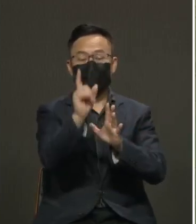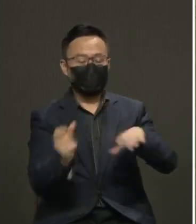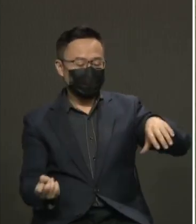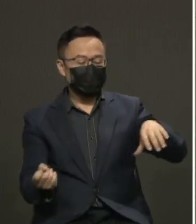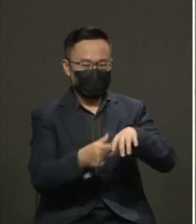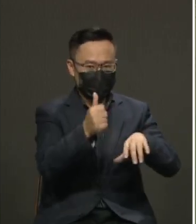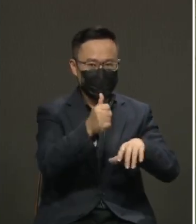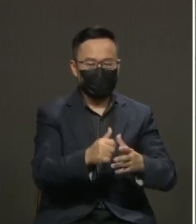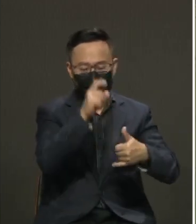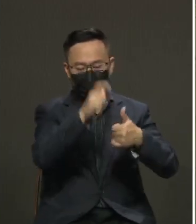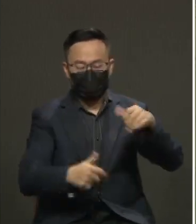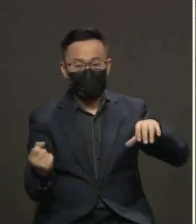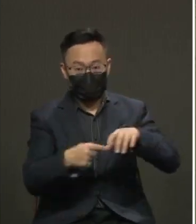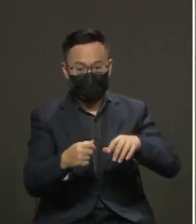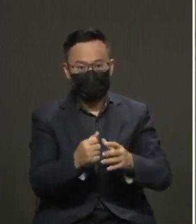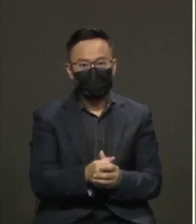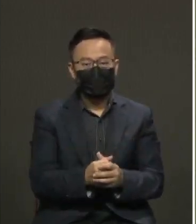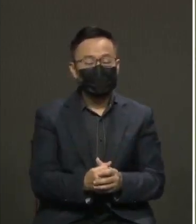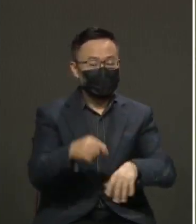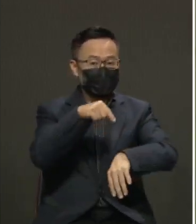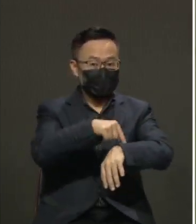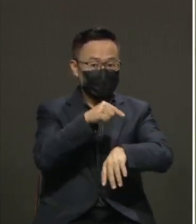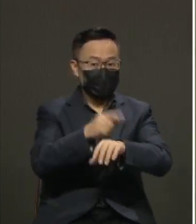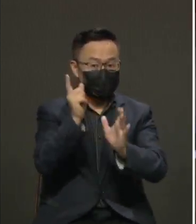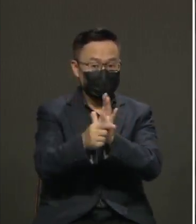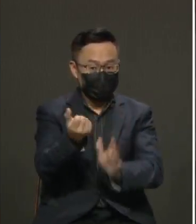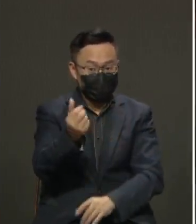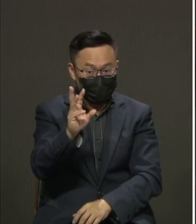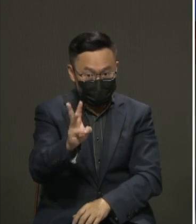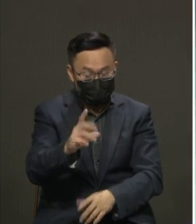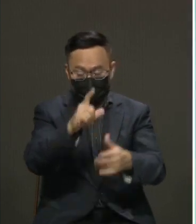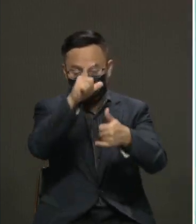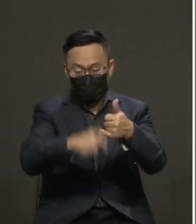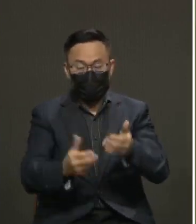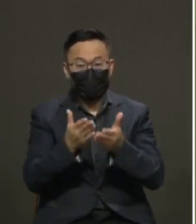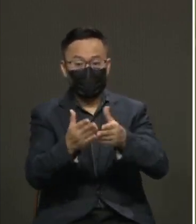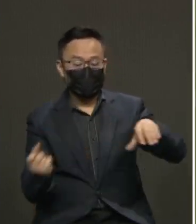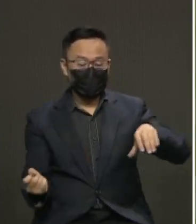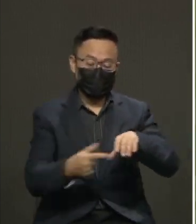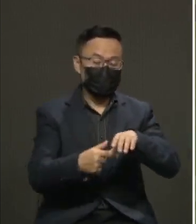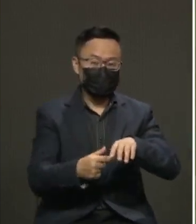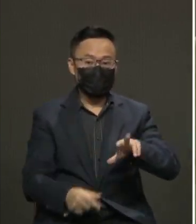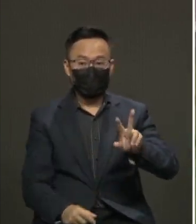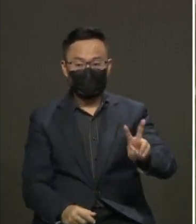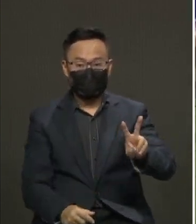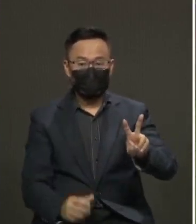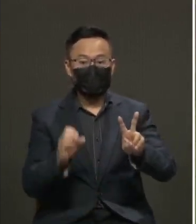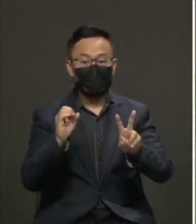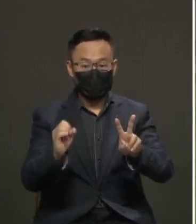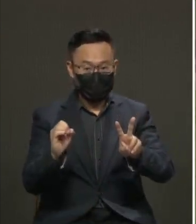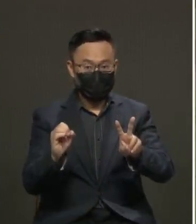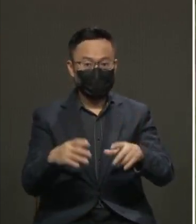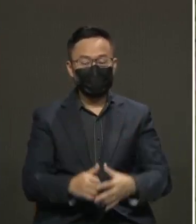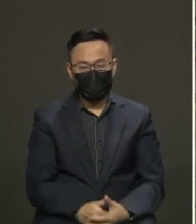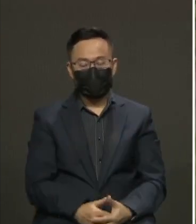ากนั้นนาทีที่16ค่ะมาได้อีก1ประตูนะคะเป็นปกรณ์เปรมพักค่ะที่ยิงเบียดเสาลูกนี้เข้าไปนะคะการท่าเรือ